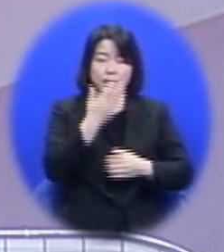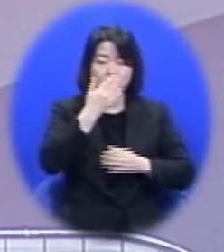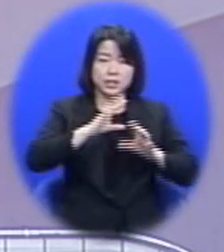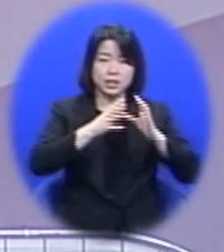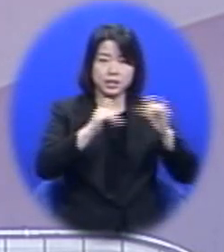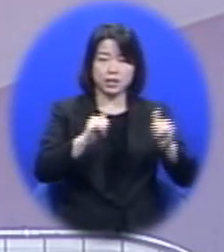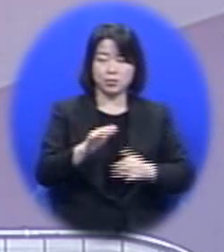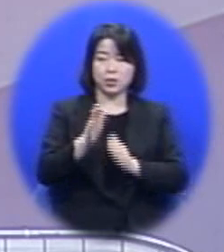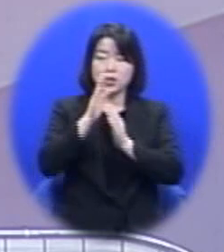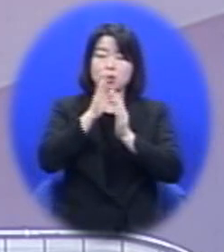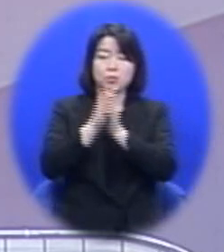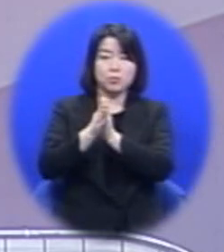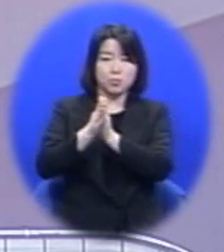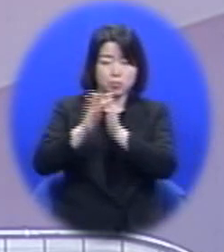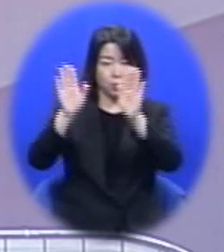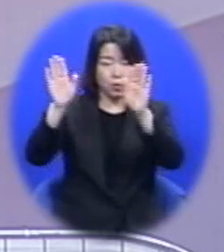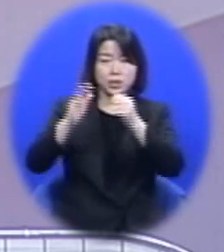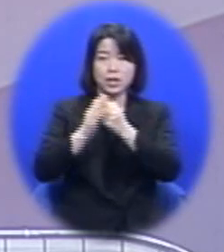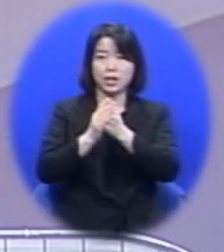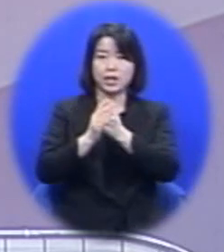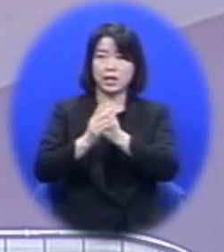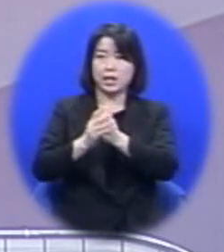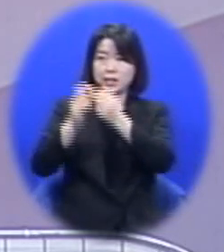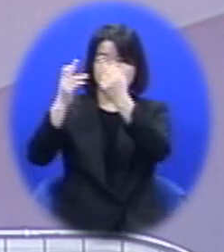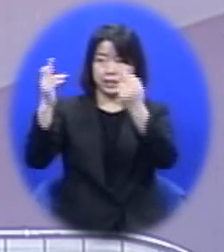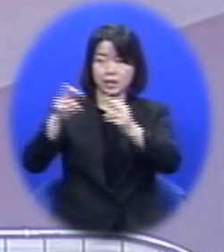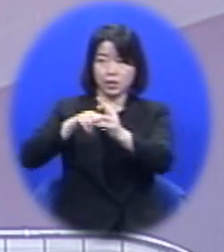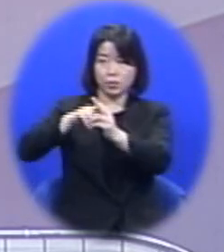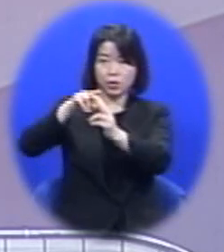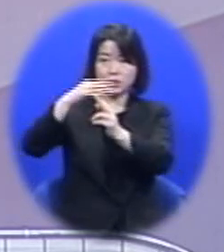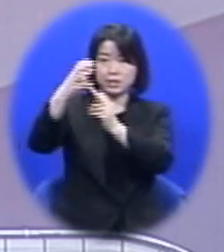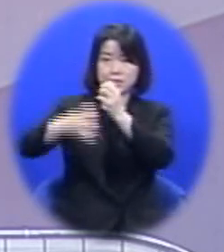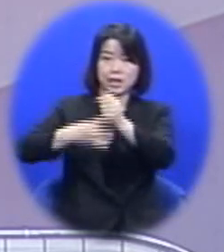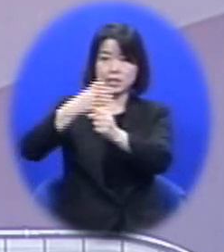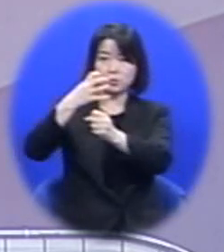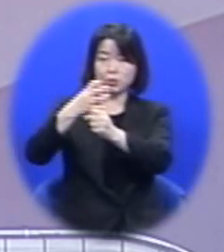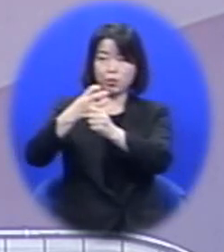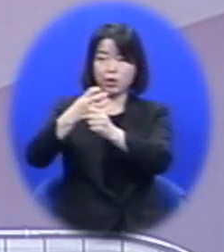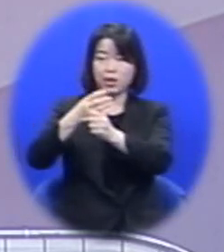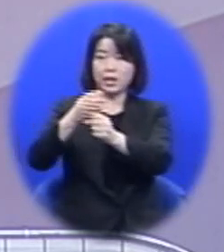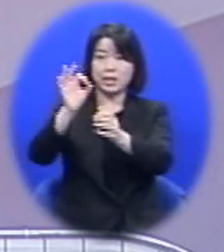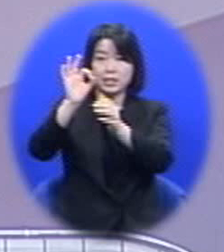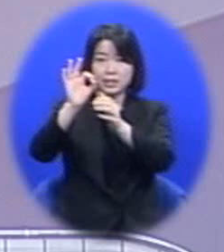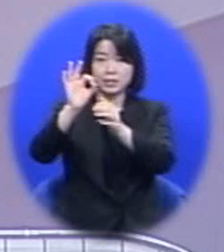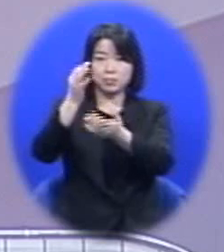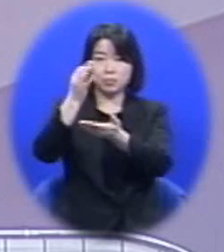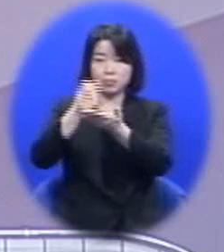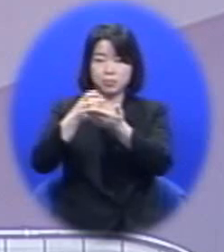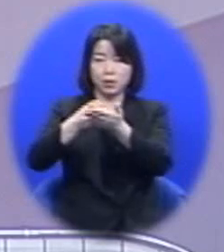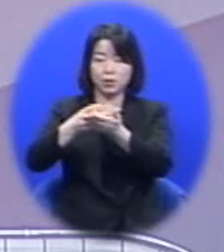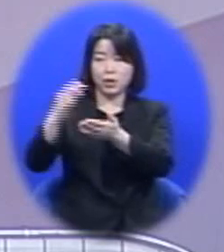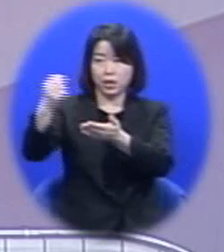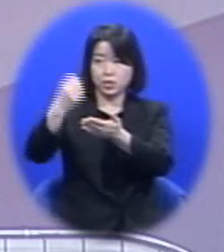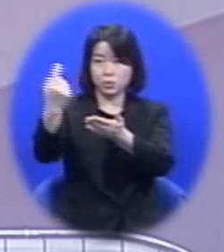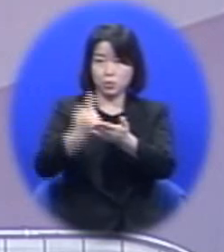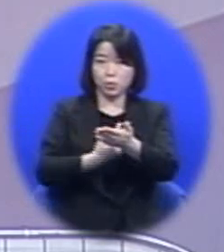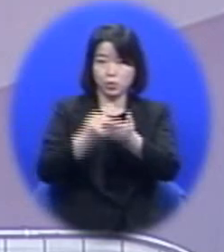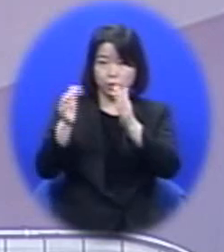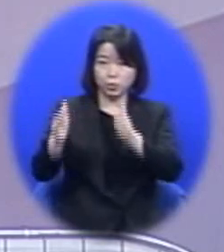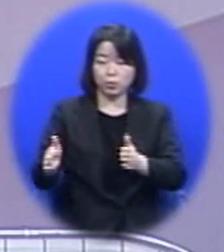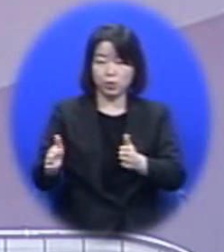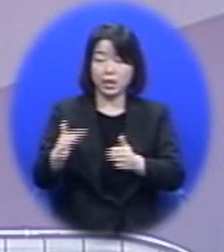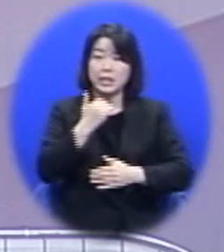시내산에 올라가서 40일 동안 하나님의 십계명을 받아 내려오는 동안에 그 사이를 참지 못하고 금송아지를 만들고